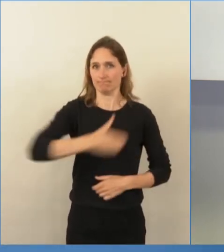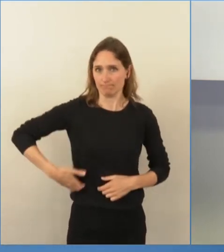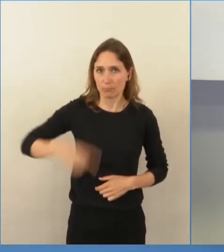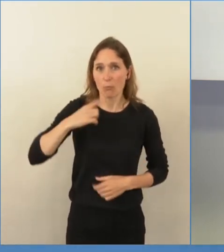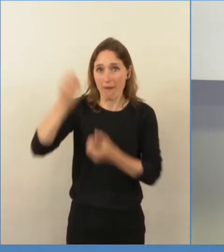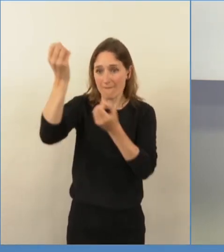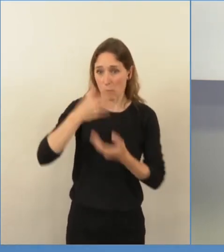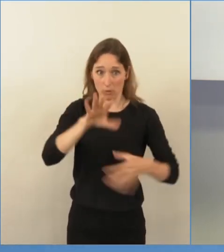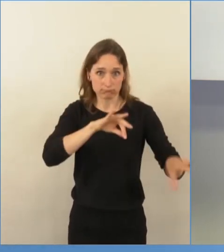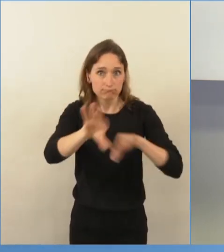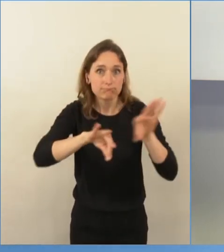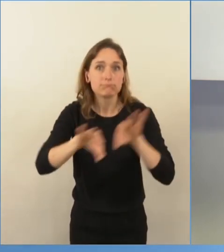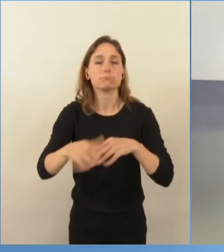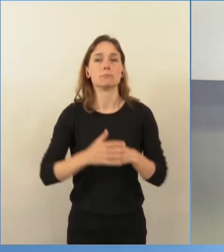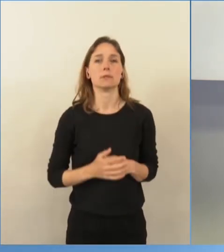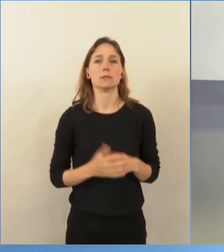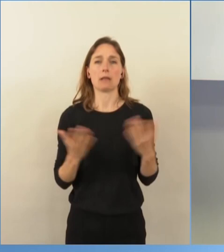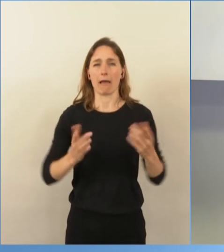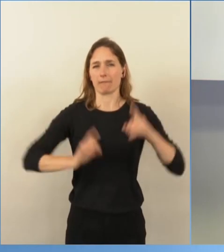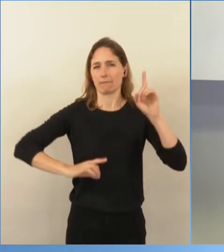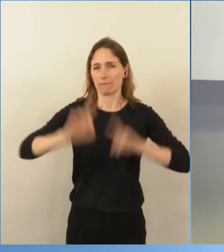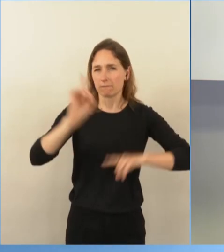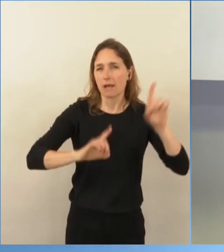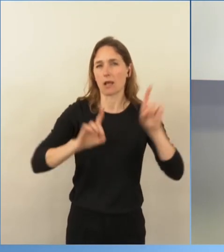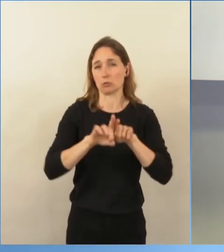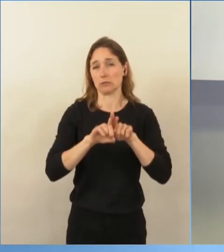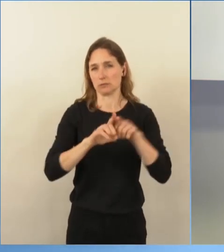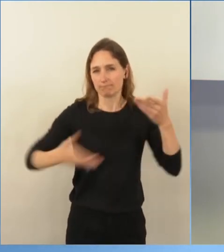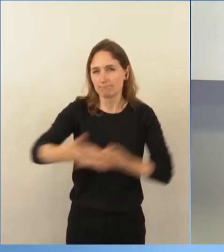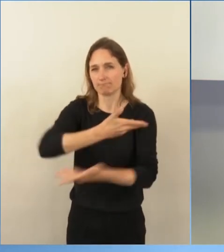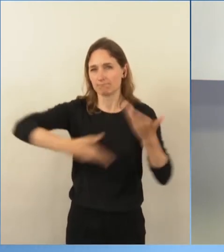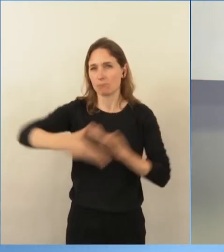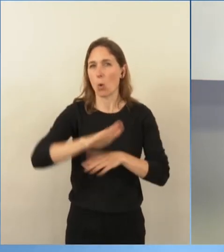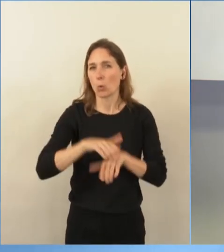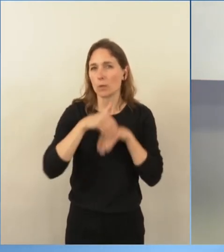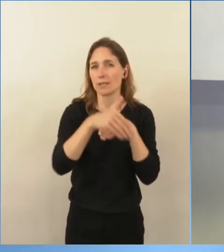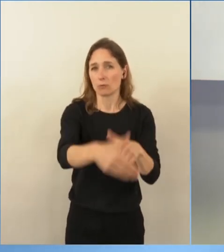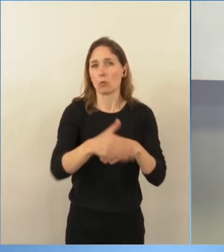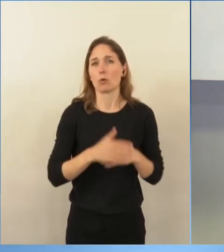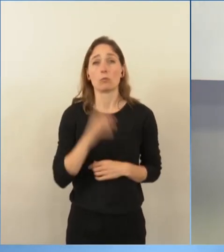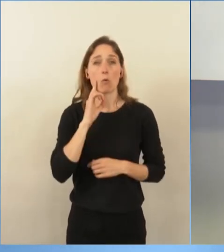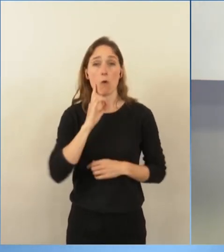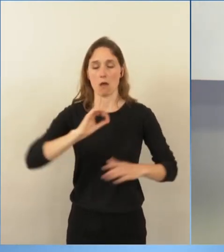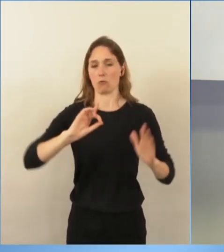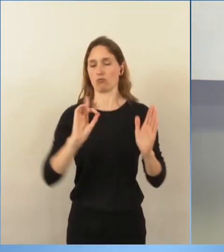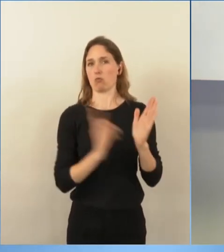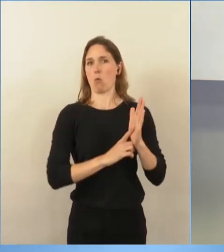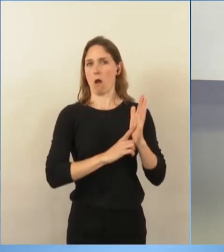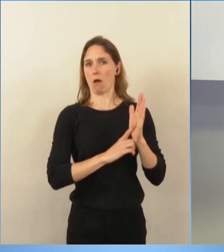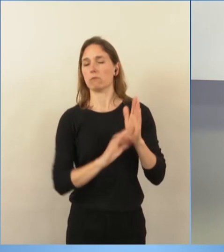nous célébrerons mais continuerons à débattre parce que les droits doivent toujours être regardés